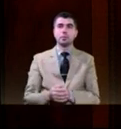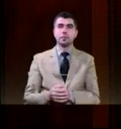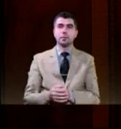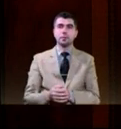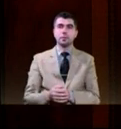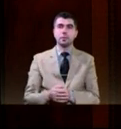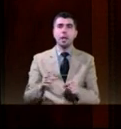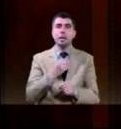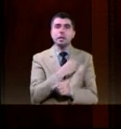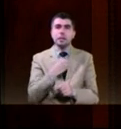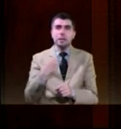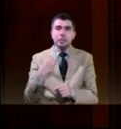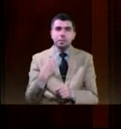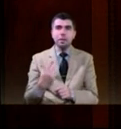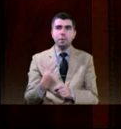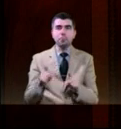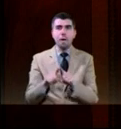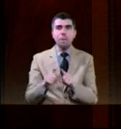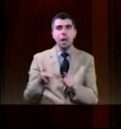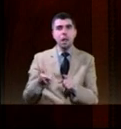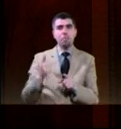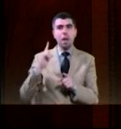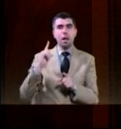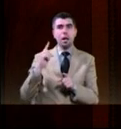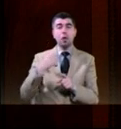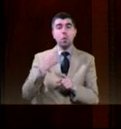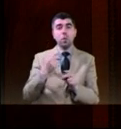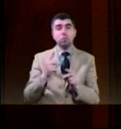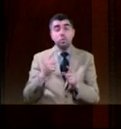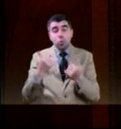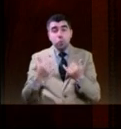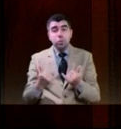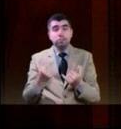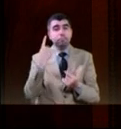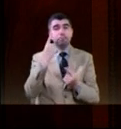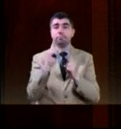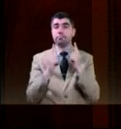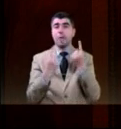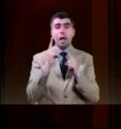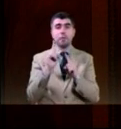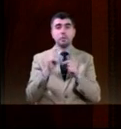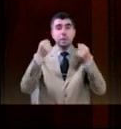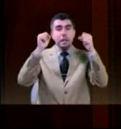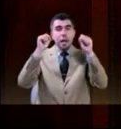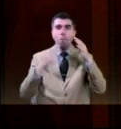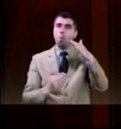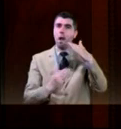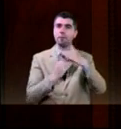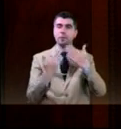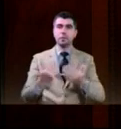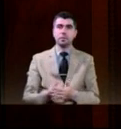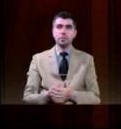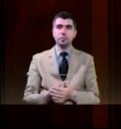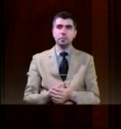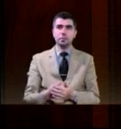واما الاخوه الاطباء الداخليين والخارجيين، البارح راه دخل واحد العدد، وما عرفش الاخرين واش دخلوا اليوم ولا ما دخلوش. حنا كننتظروا. هذا